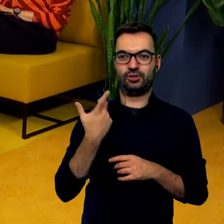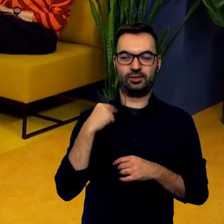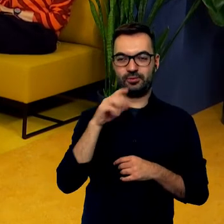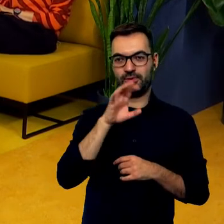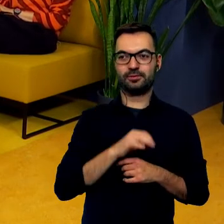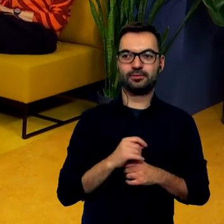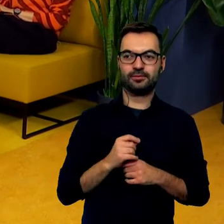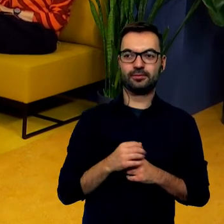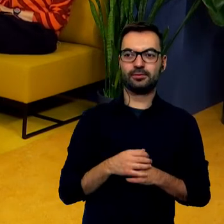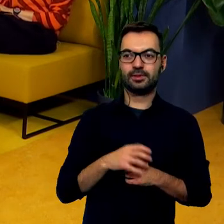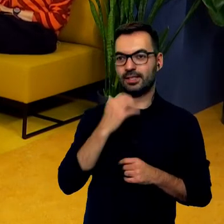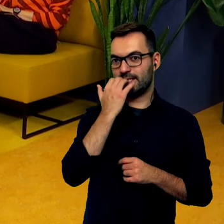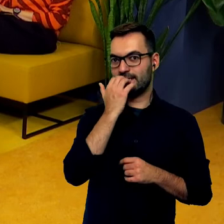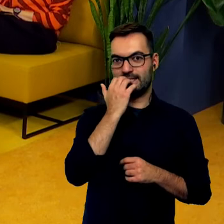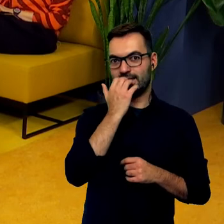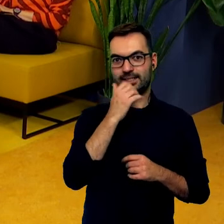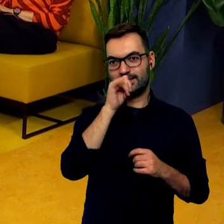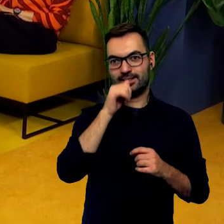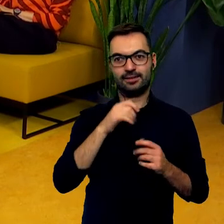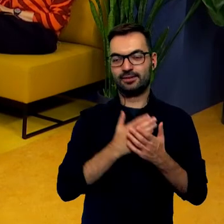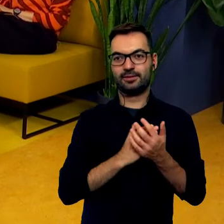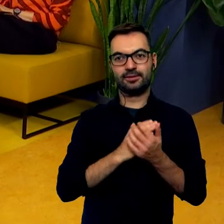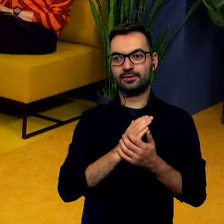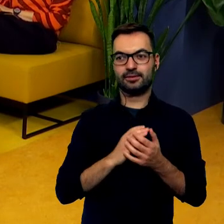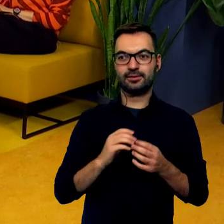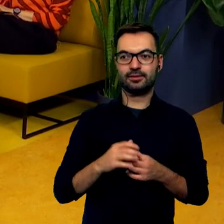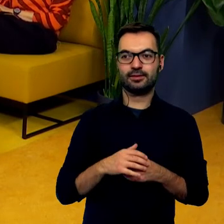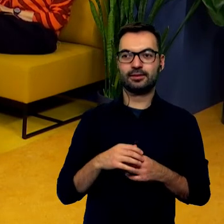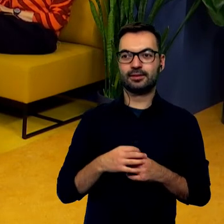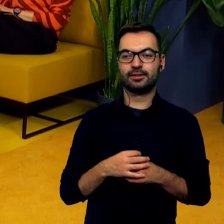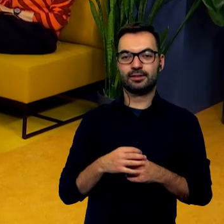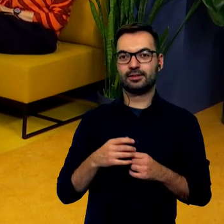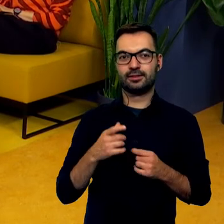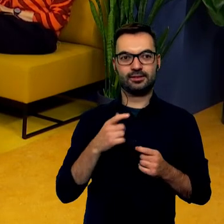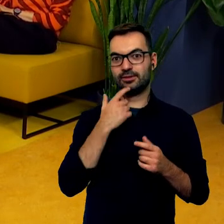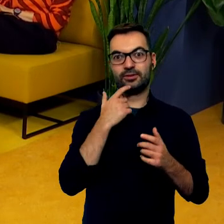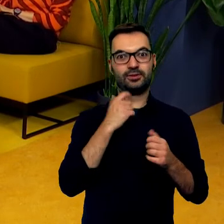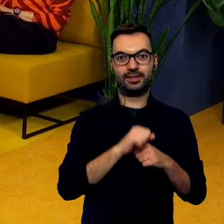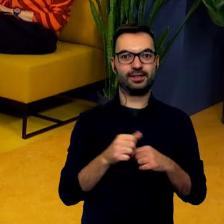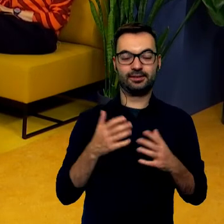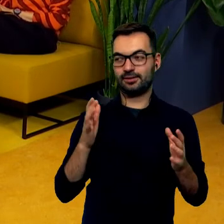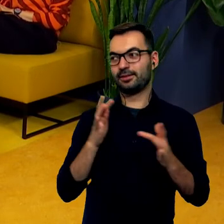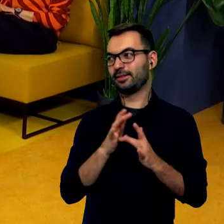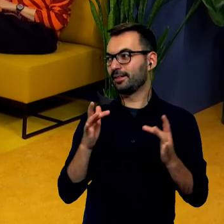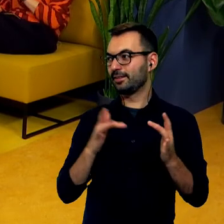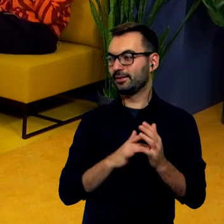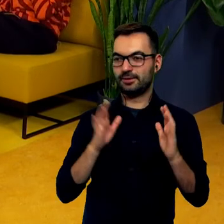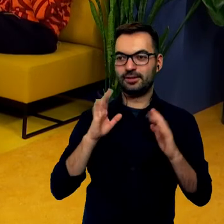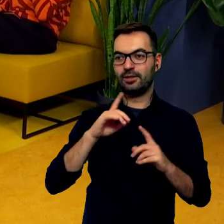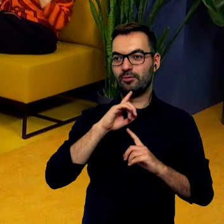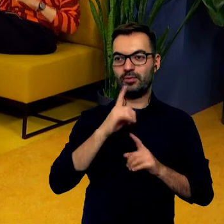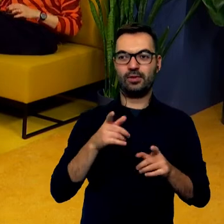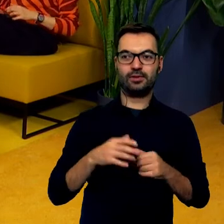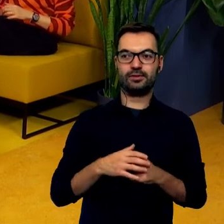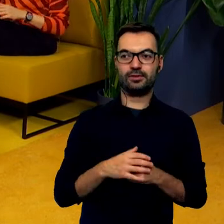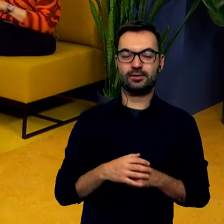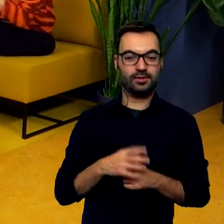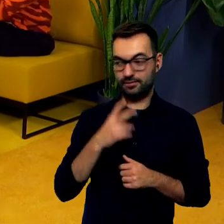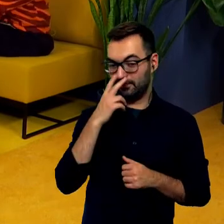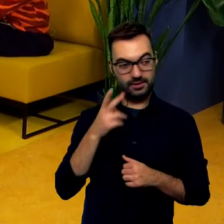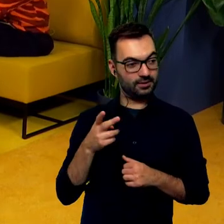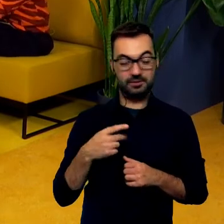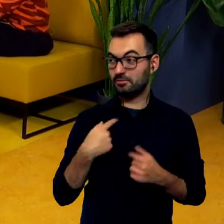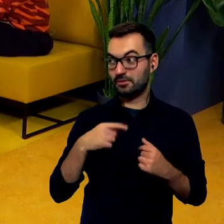widzów. Tak. Po prostu obgryzałem paznokcie i nie mogłem uwierzyć, że ta historia. Co to jest po prostu, za historia? Jezus Maria, polecam, bo... Damian,